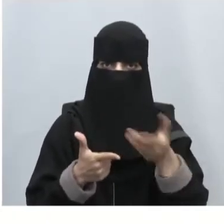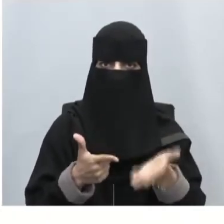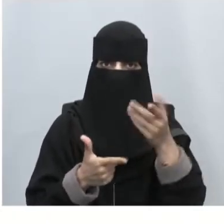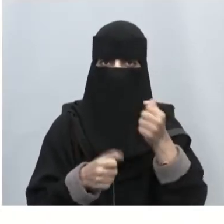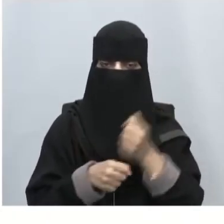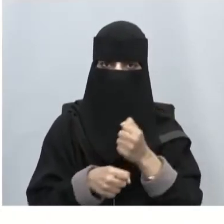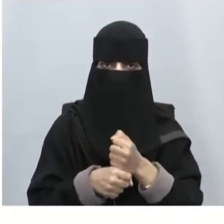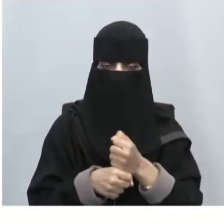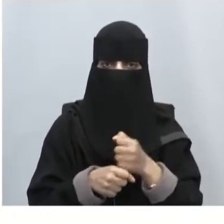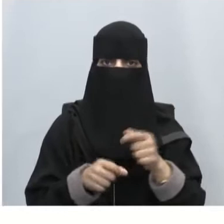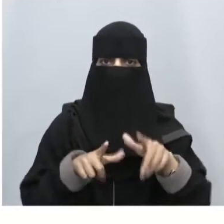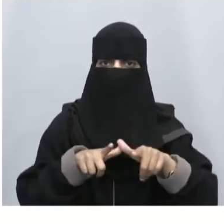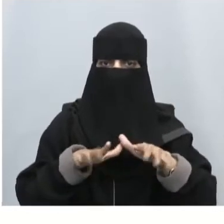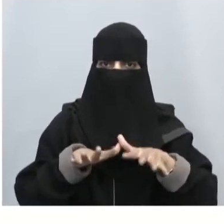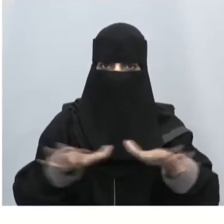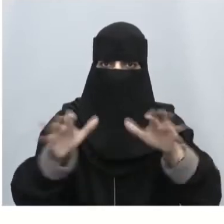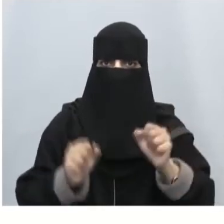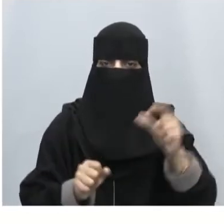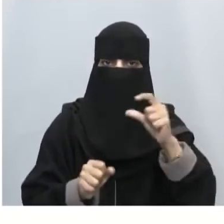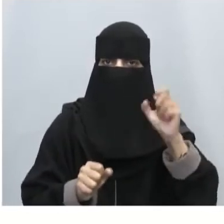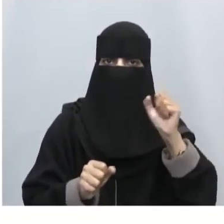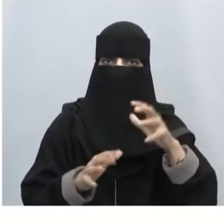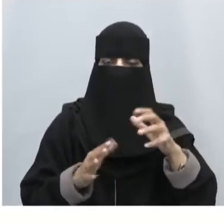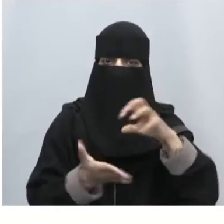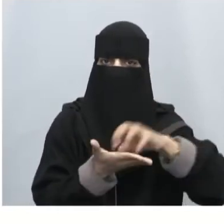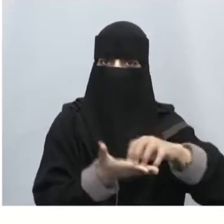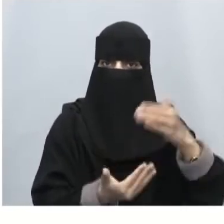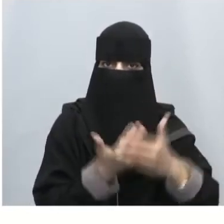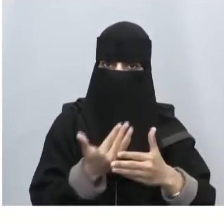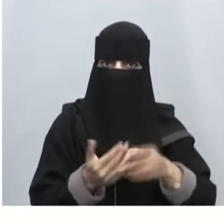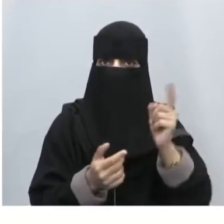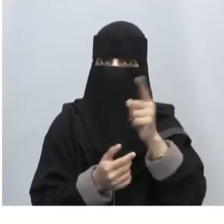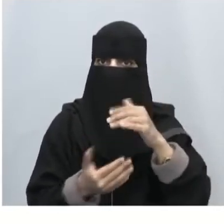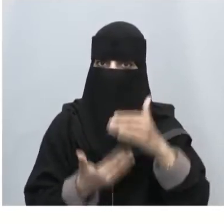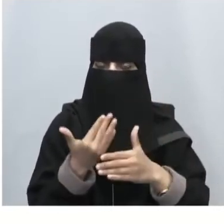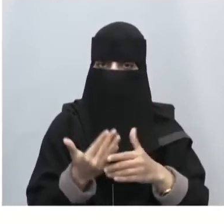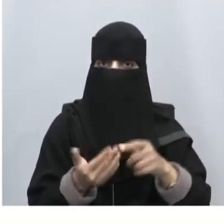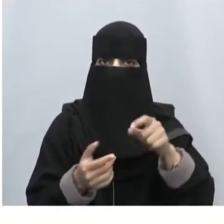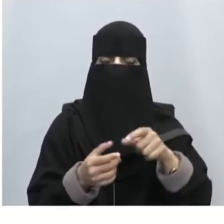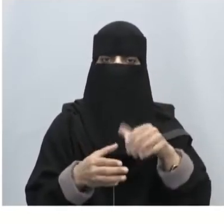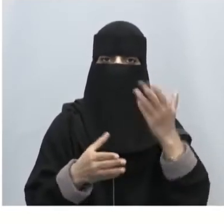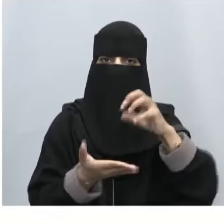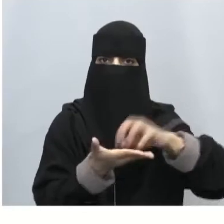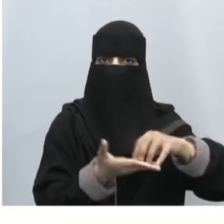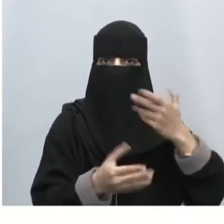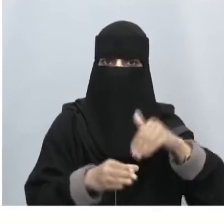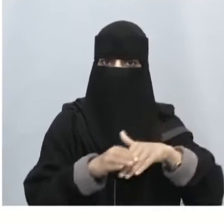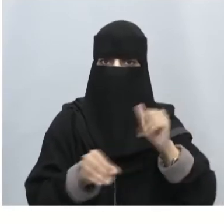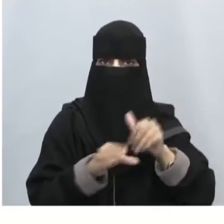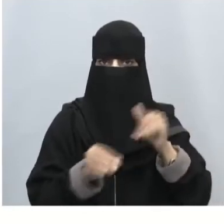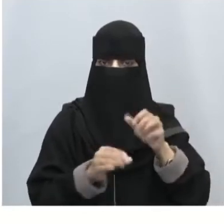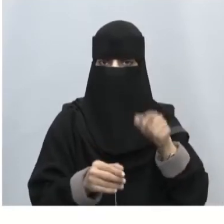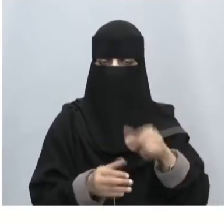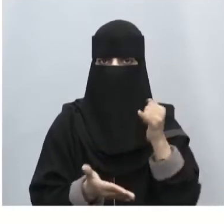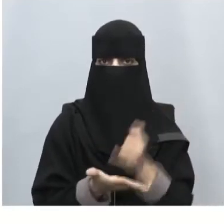بمهمه نشر الدين الاسلامي في مناطق جديده وفي بلاد جديده هي الدويلات التي انفصلت عن الخلافه